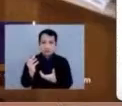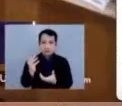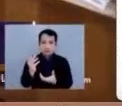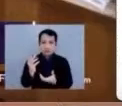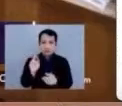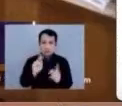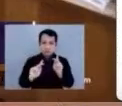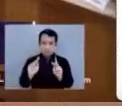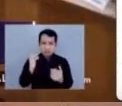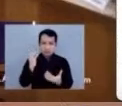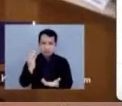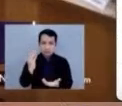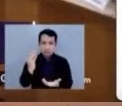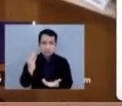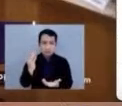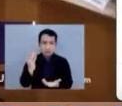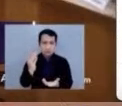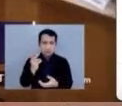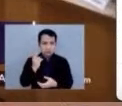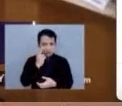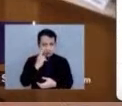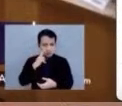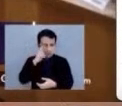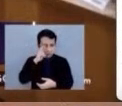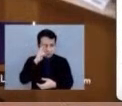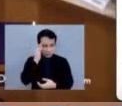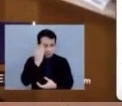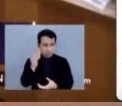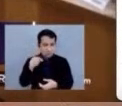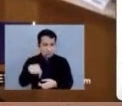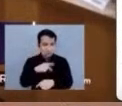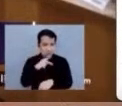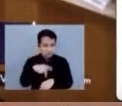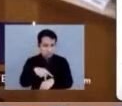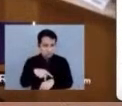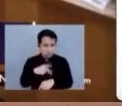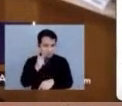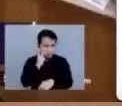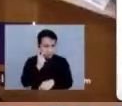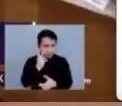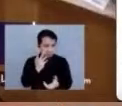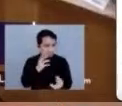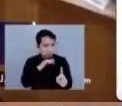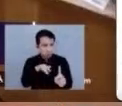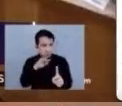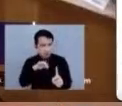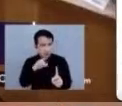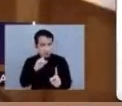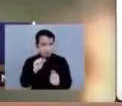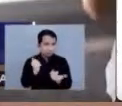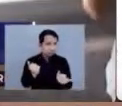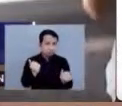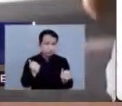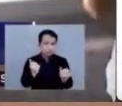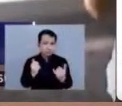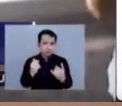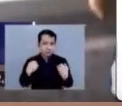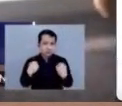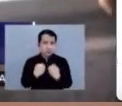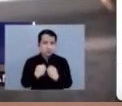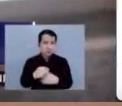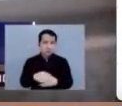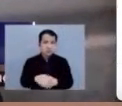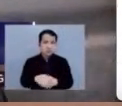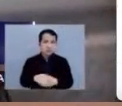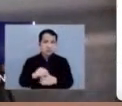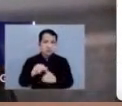performing perhaps spying duties. Yes. Dito sa atin. Mamila, shout out. And in the guise of being auxiliary members. Giit pa